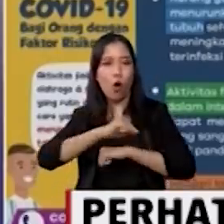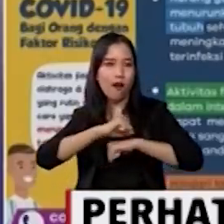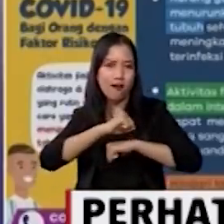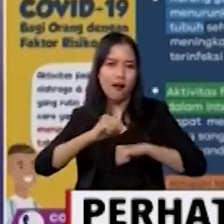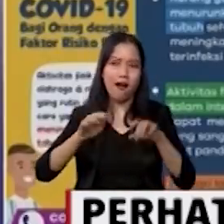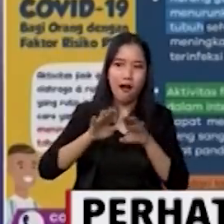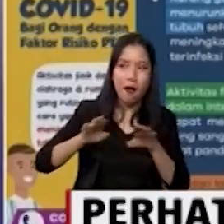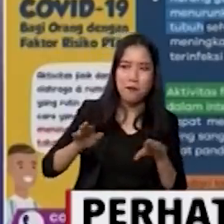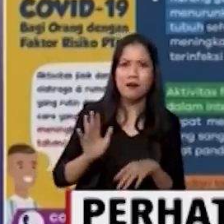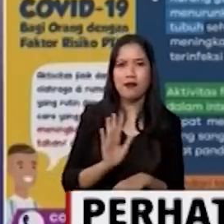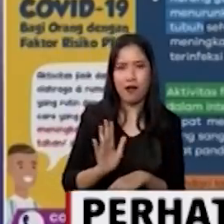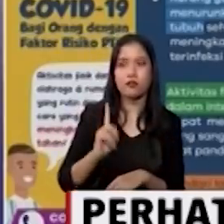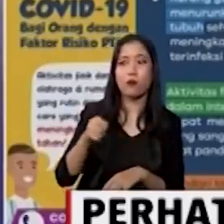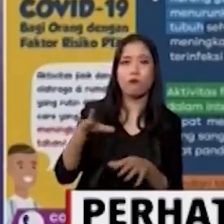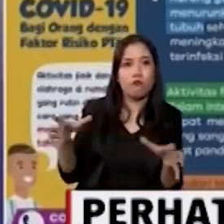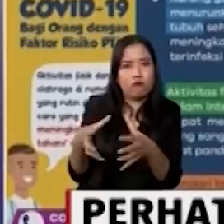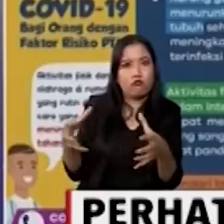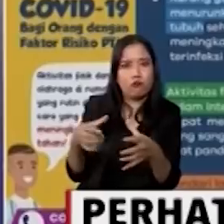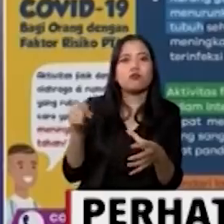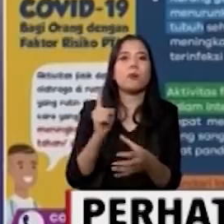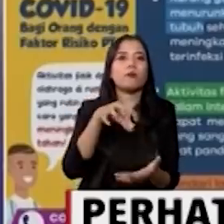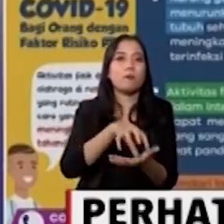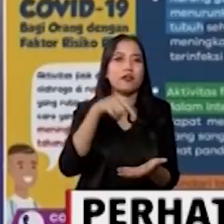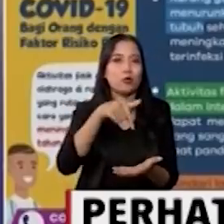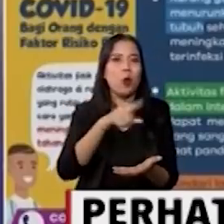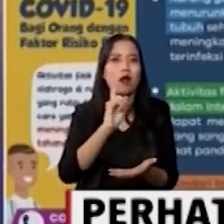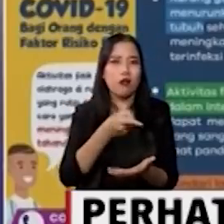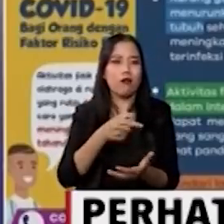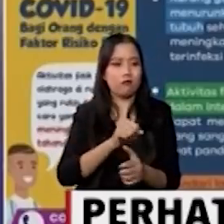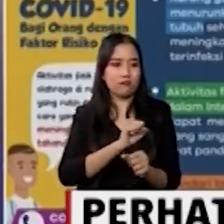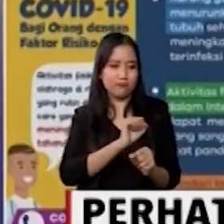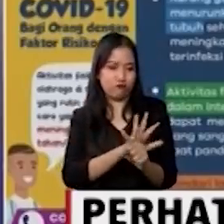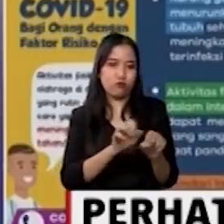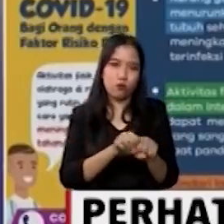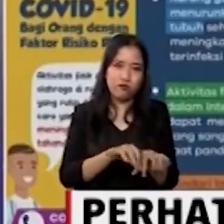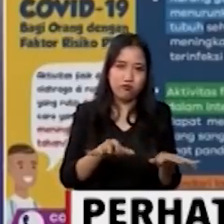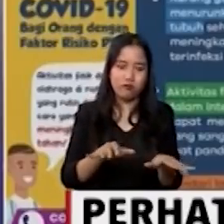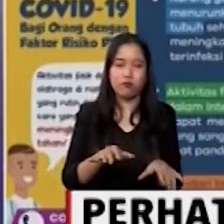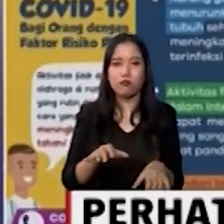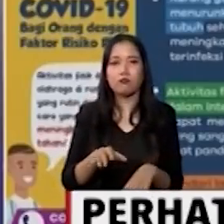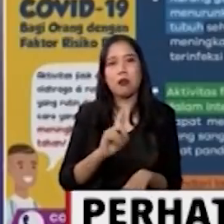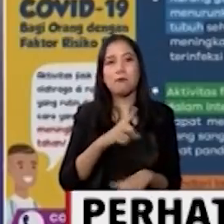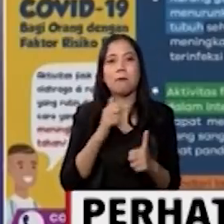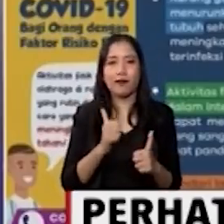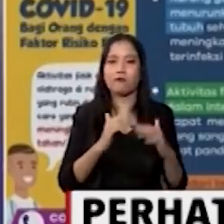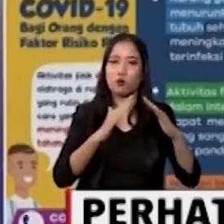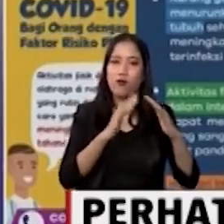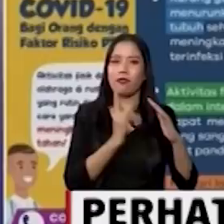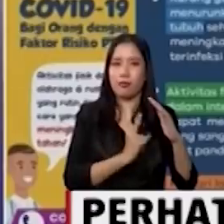orang atau wilayah kita sedang merebak wabah penyakit, maka sebaiknya tetaplah berolahraga di rumah